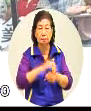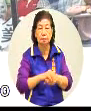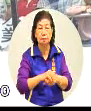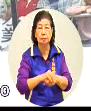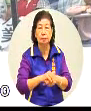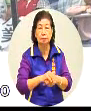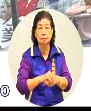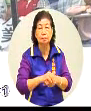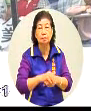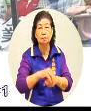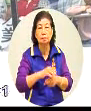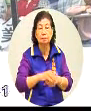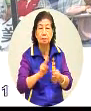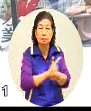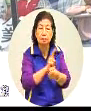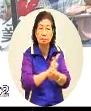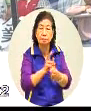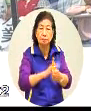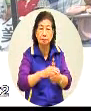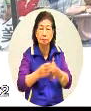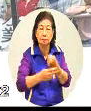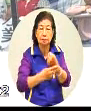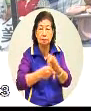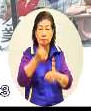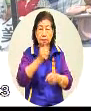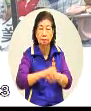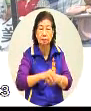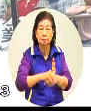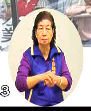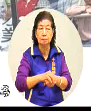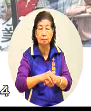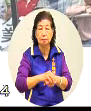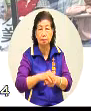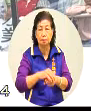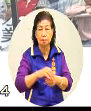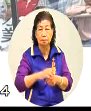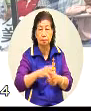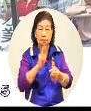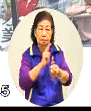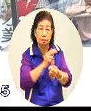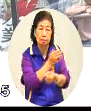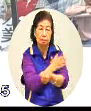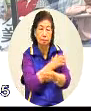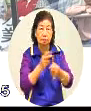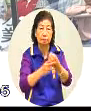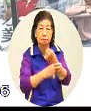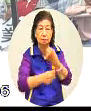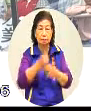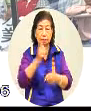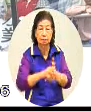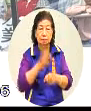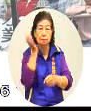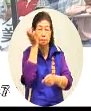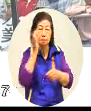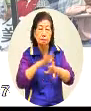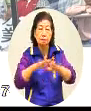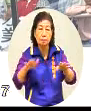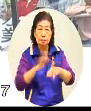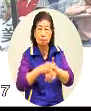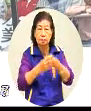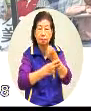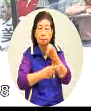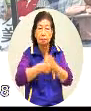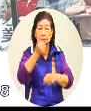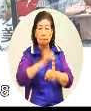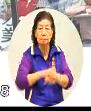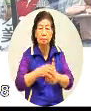南莲里长林首相和莲里长陈秀里石安里里长